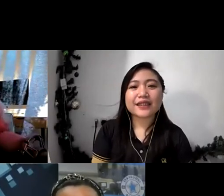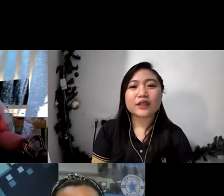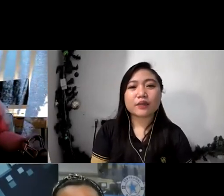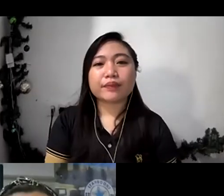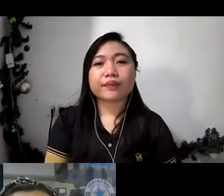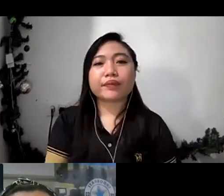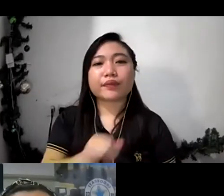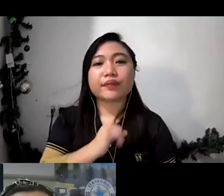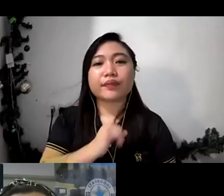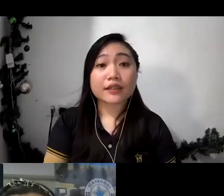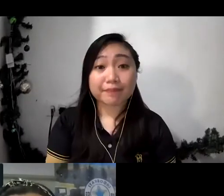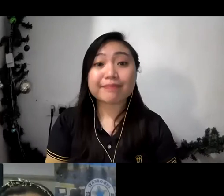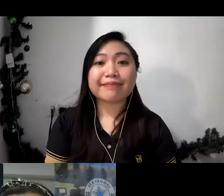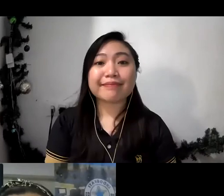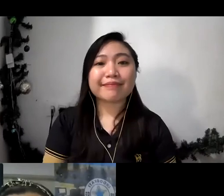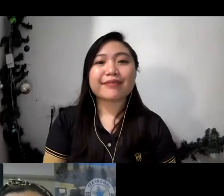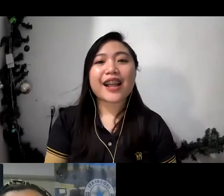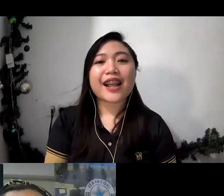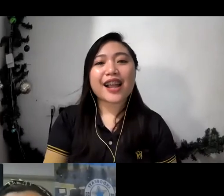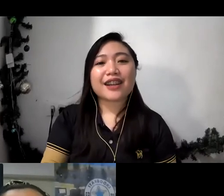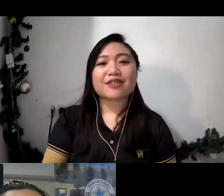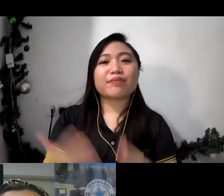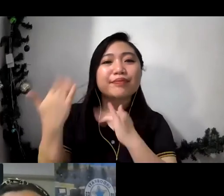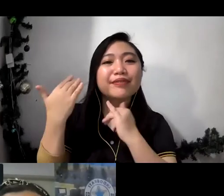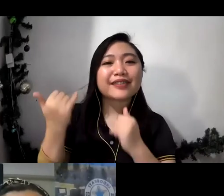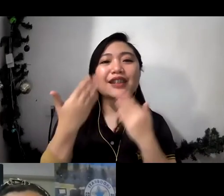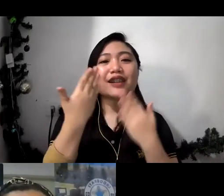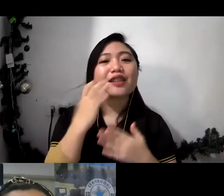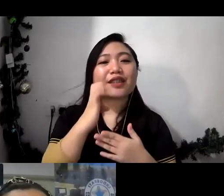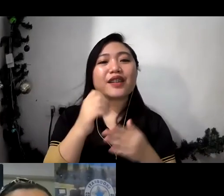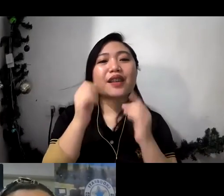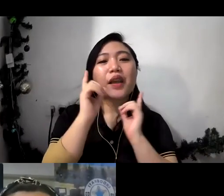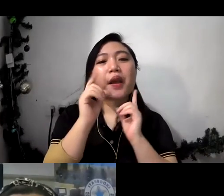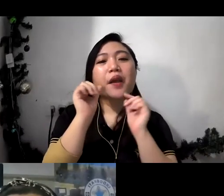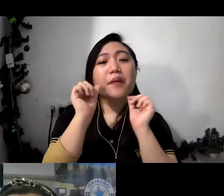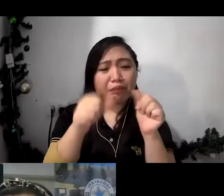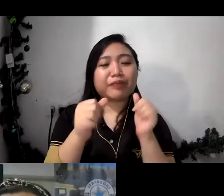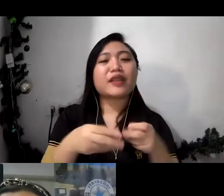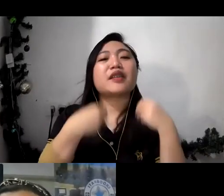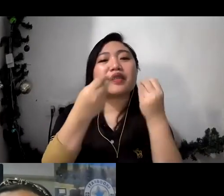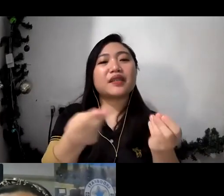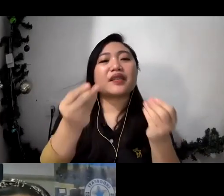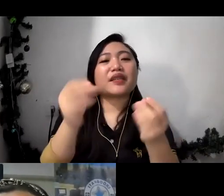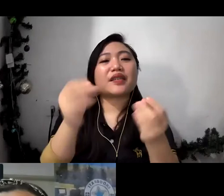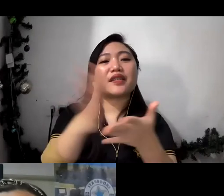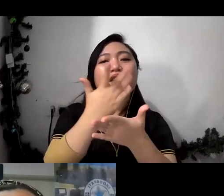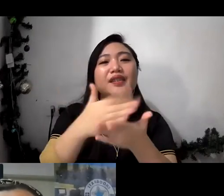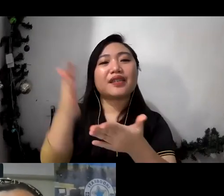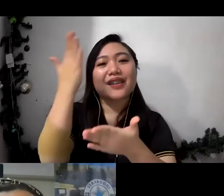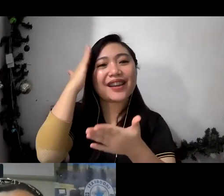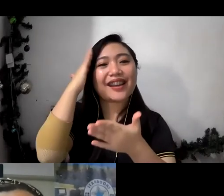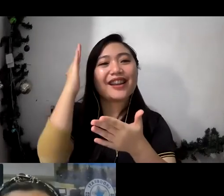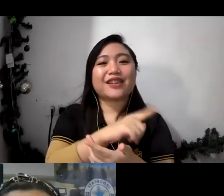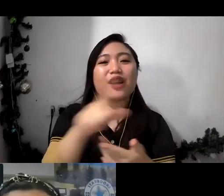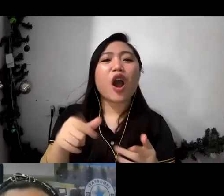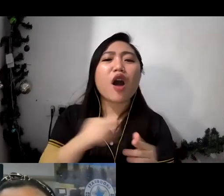impart knowledge naman po sa inyo. Mm-hmm. Yes, ma'am. Actually po, marami po talaga kaming